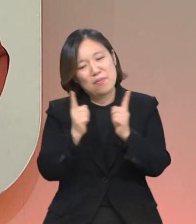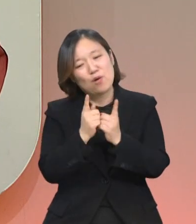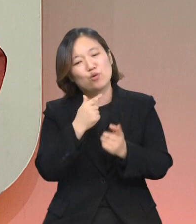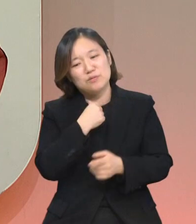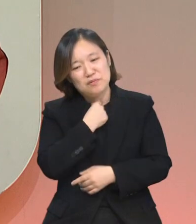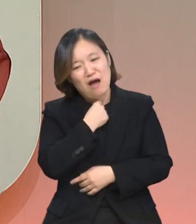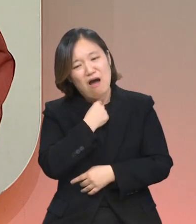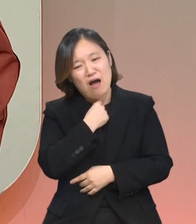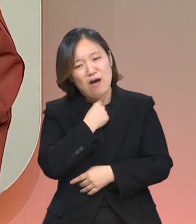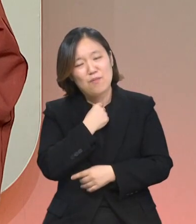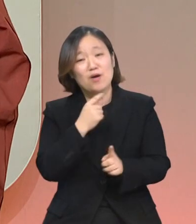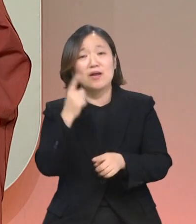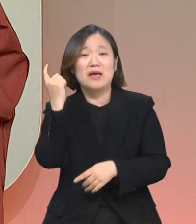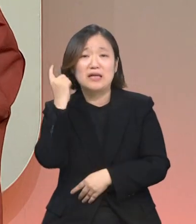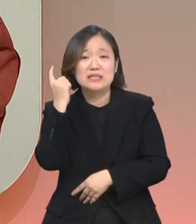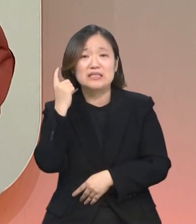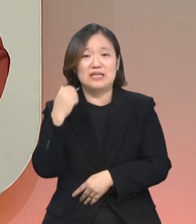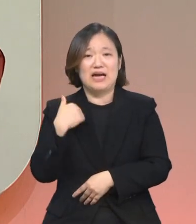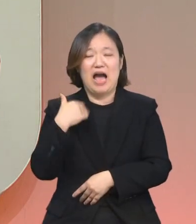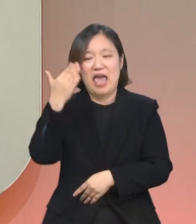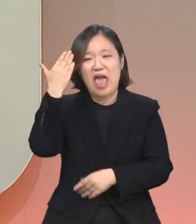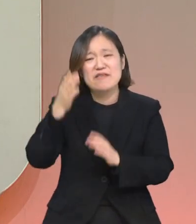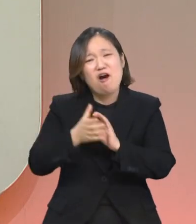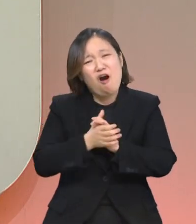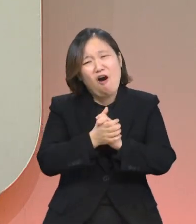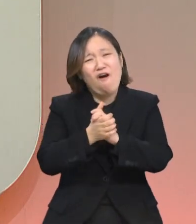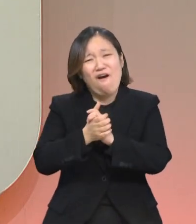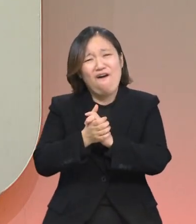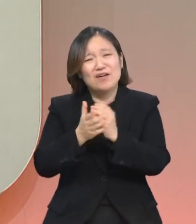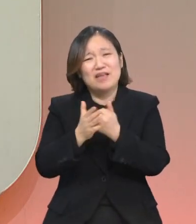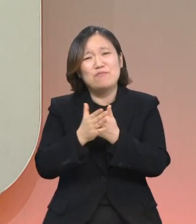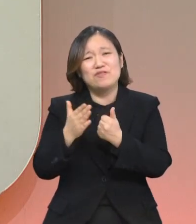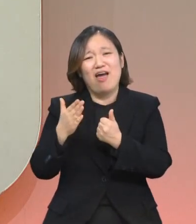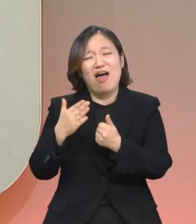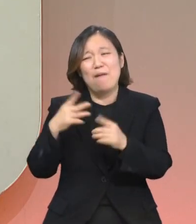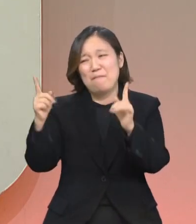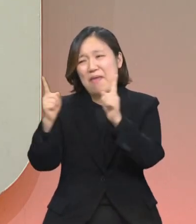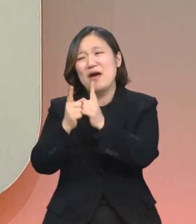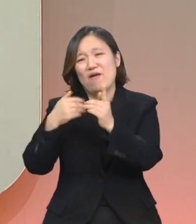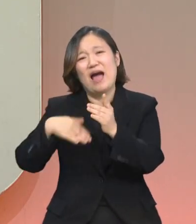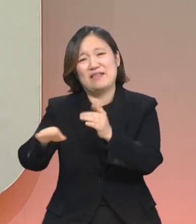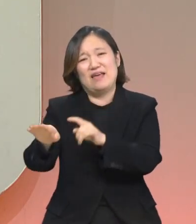좀 와라 하니까 옛 정 때문에 이렇게 내려갔대요